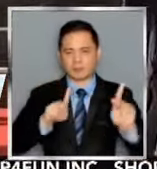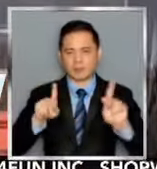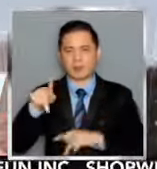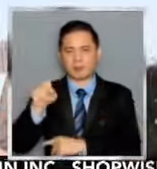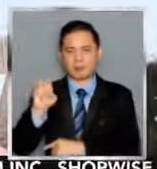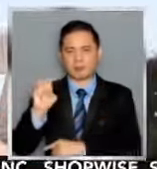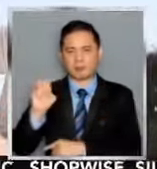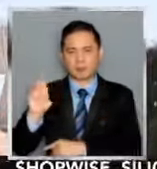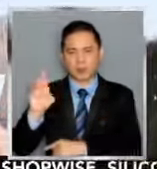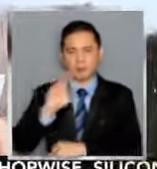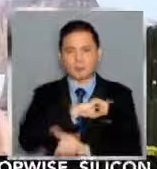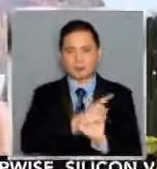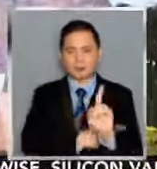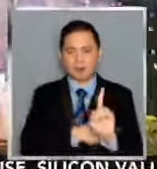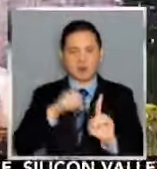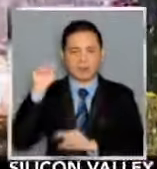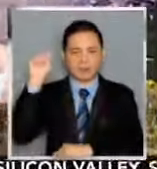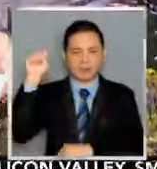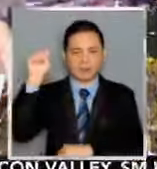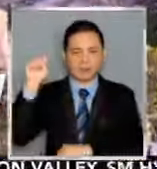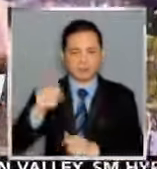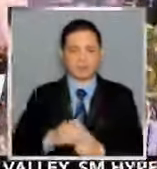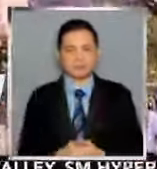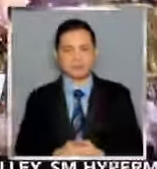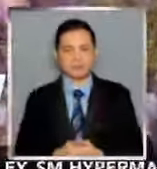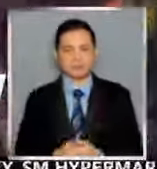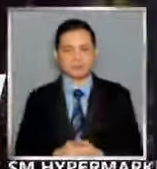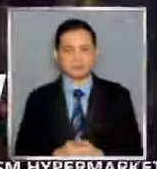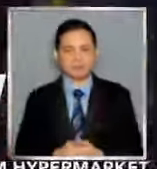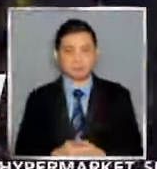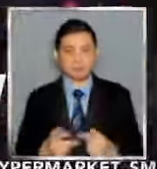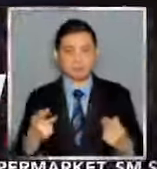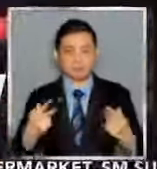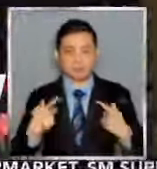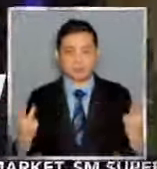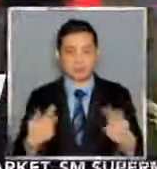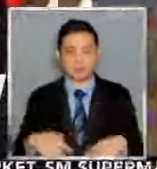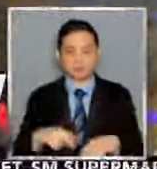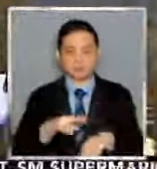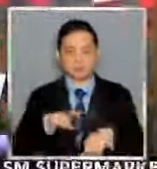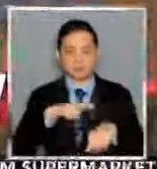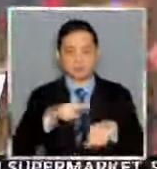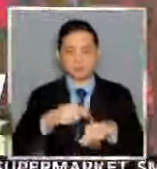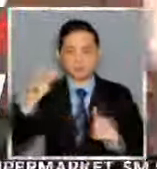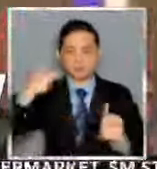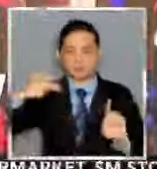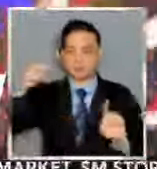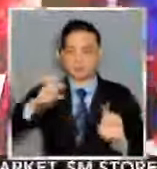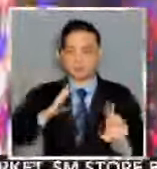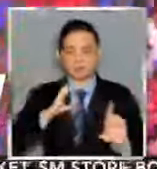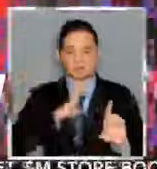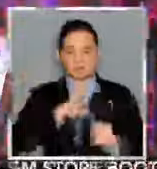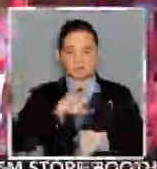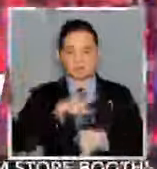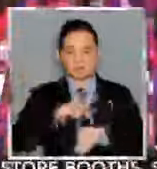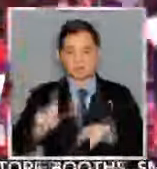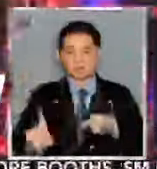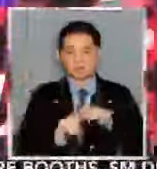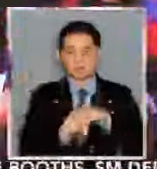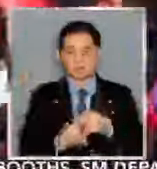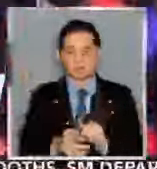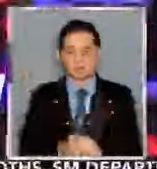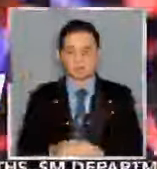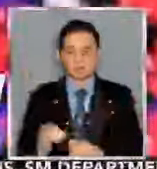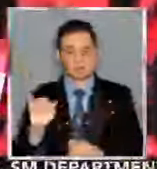Belmonte. Naroon din ang mga taga National Historical Commission of the Philippines at mga grupong isinasabuhay ang diwa ng